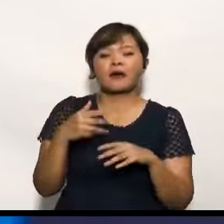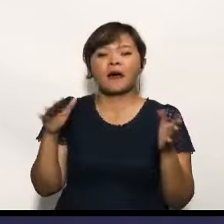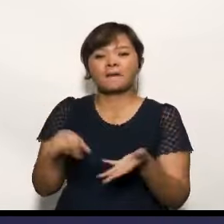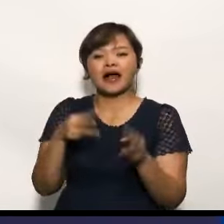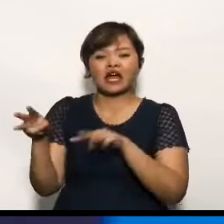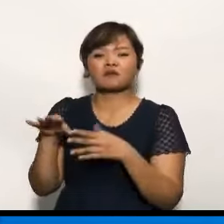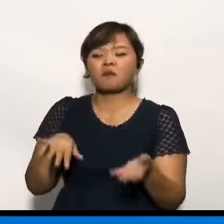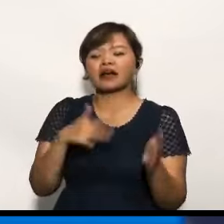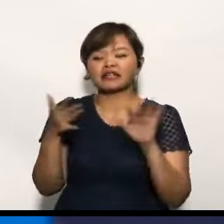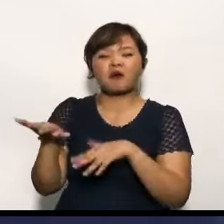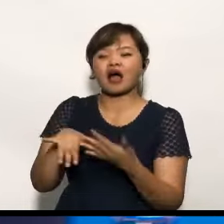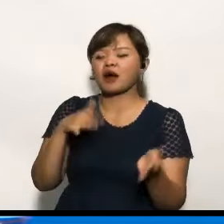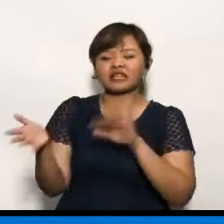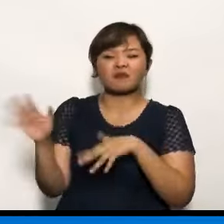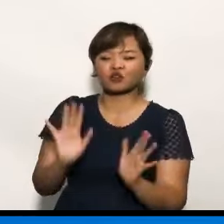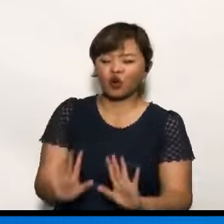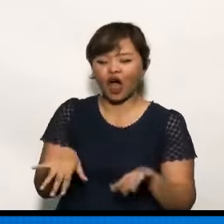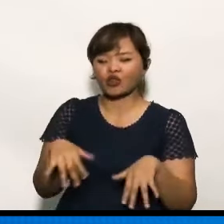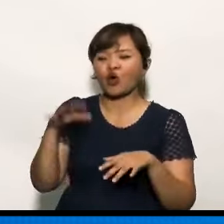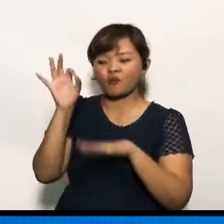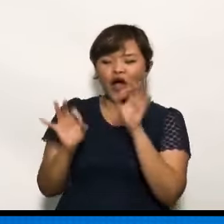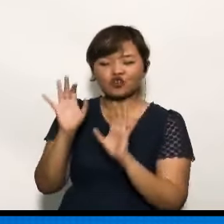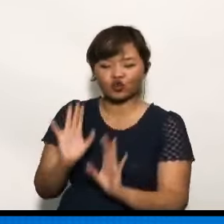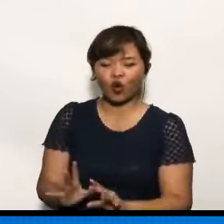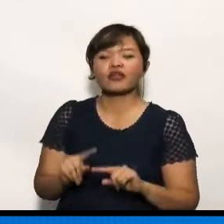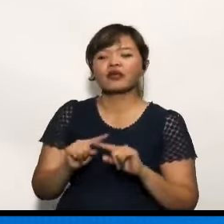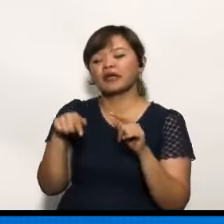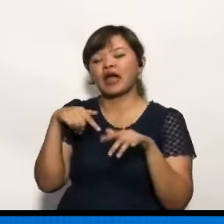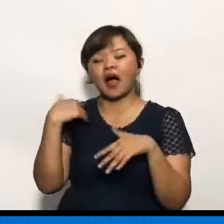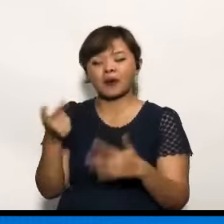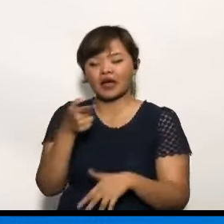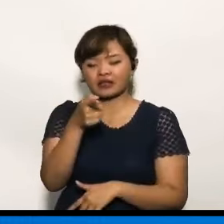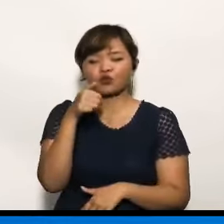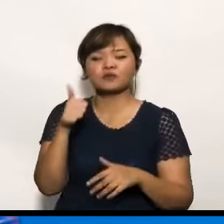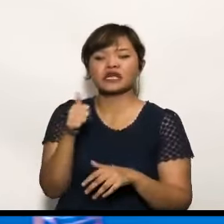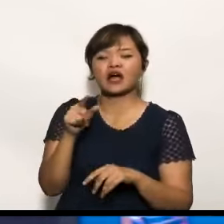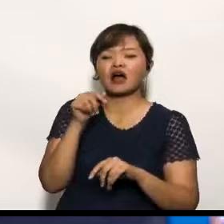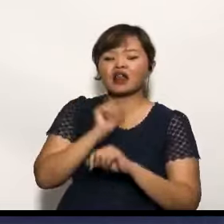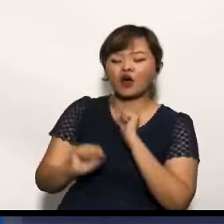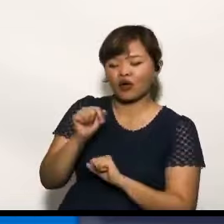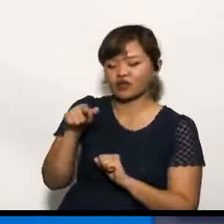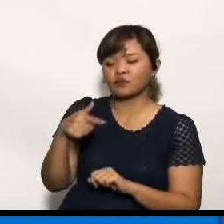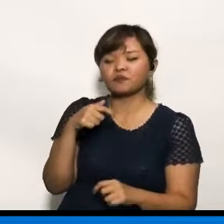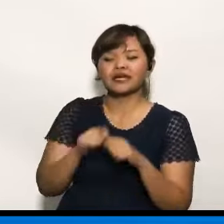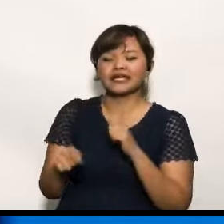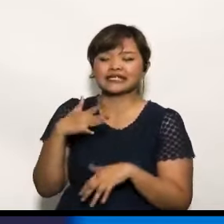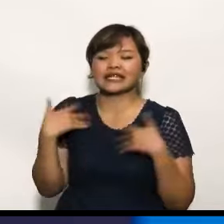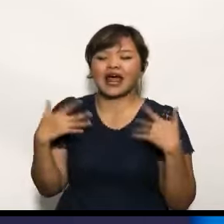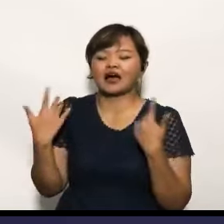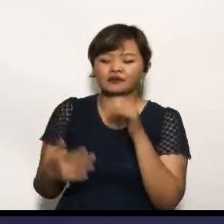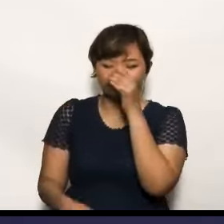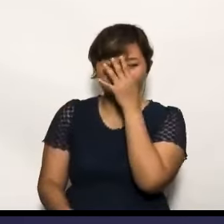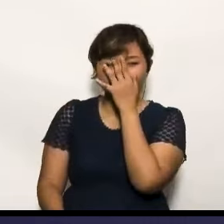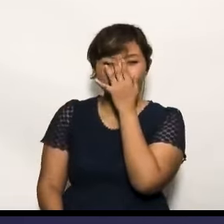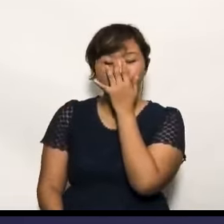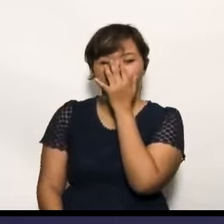orang lagi kesusahan, gue cuma kirim bakso doang. If that is what I can do, that will make me happy, dikatakan.